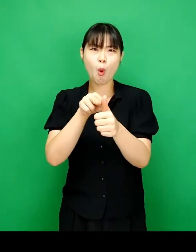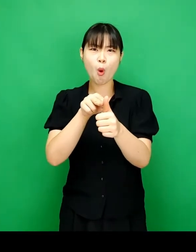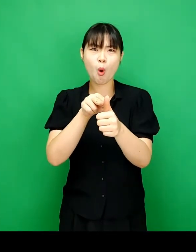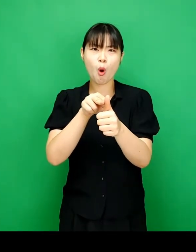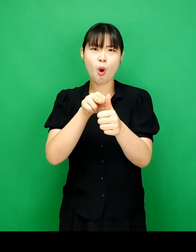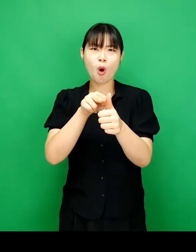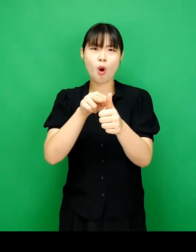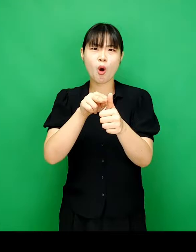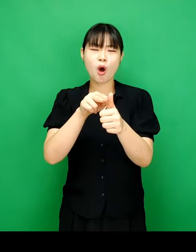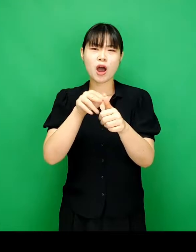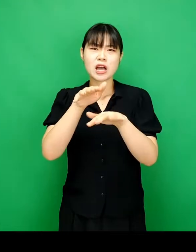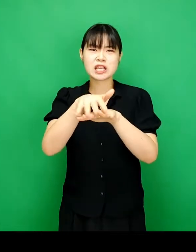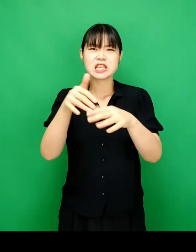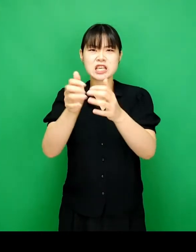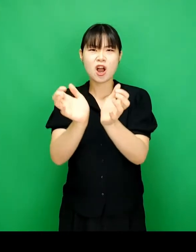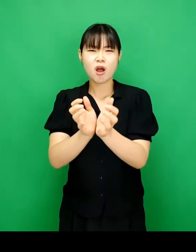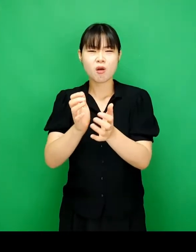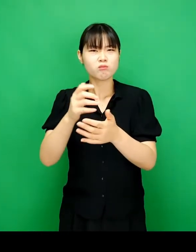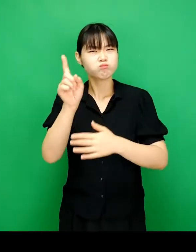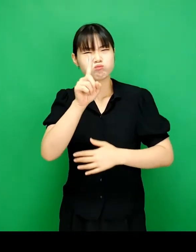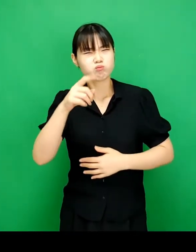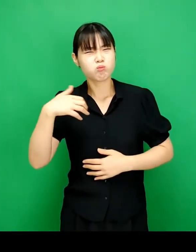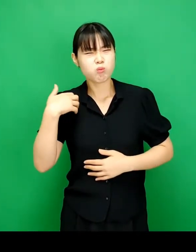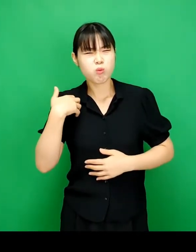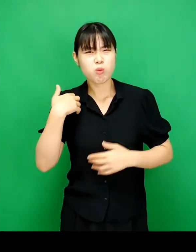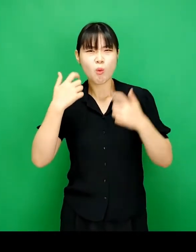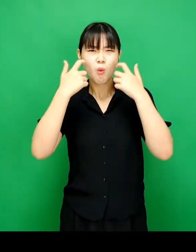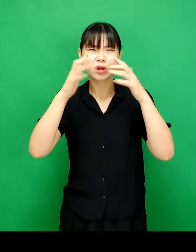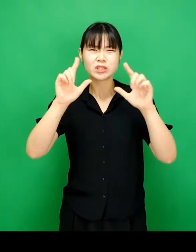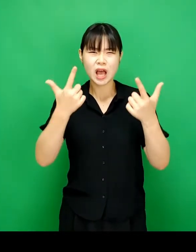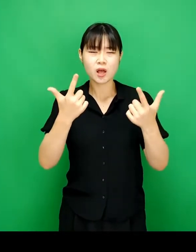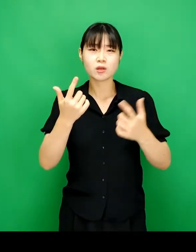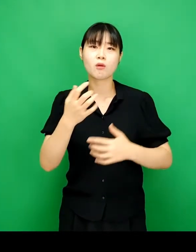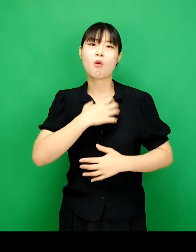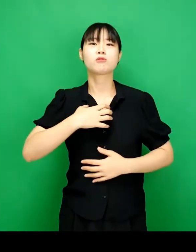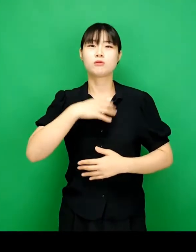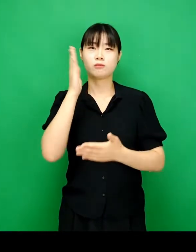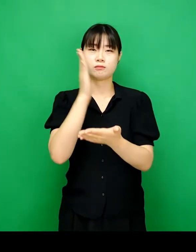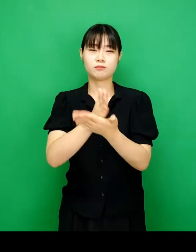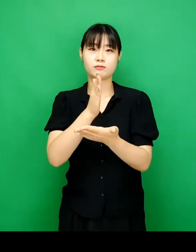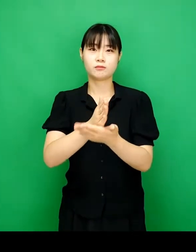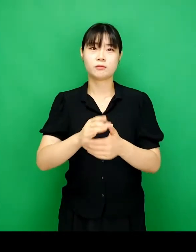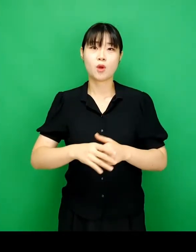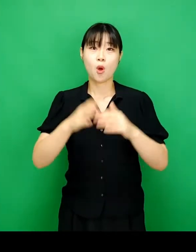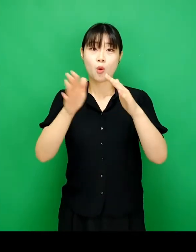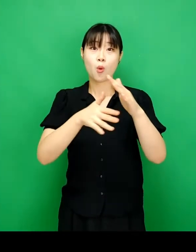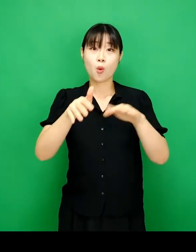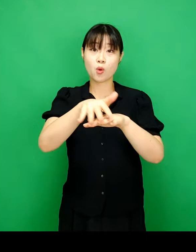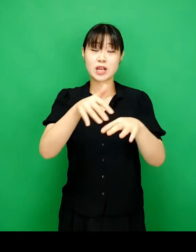청구할 정보를 어느 기관이 갖고 있는지 확실하지 않더라도 걱정하지 않으셔도 됩니다.